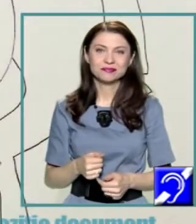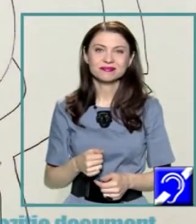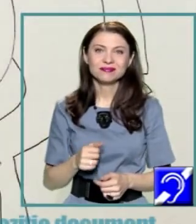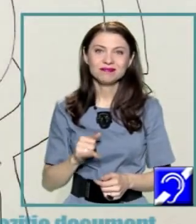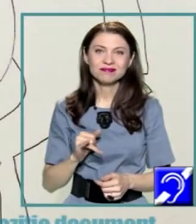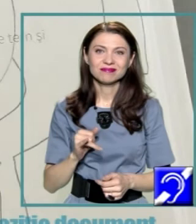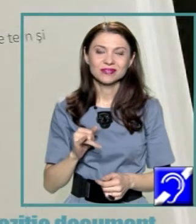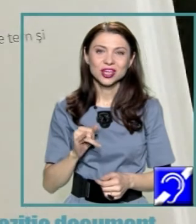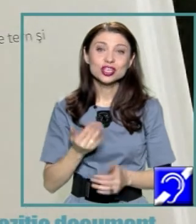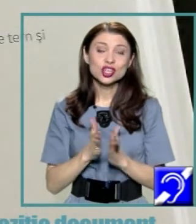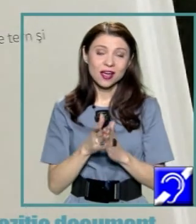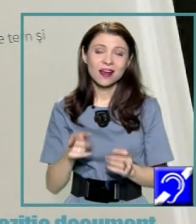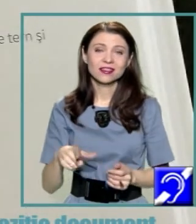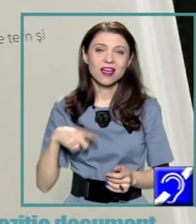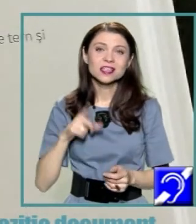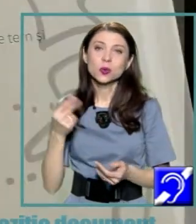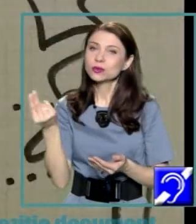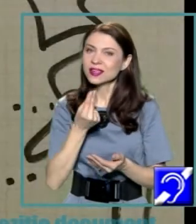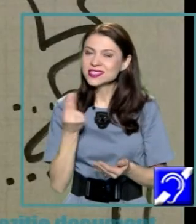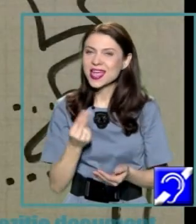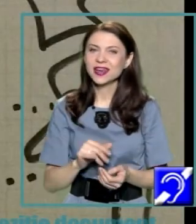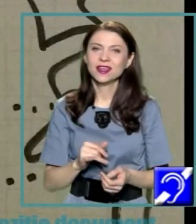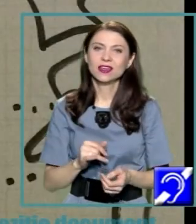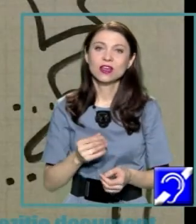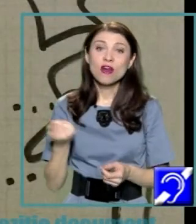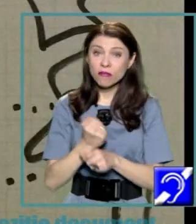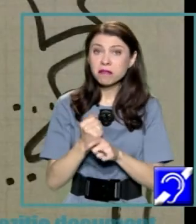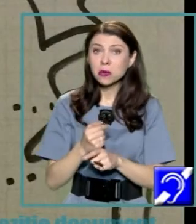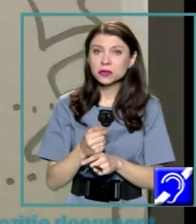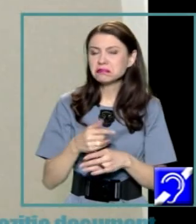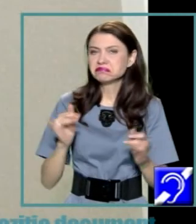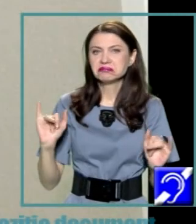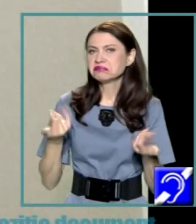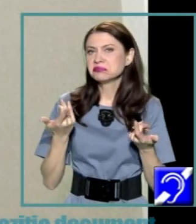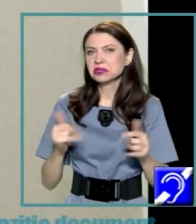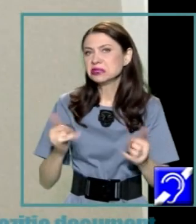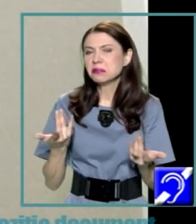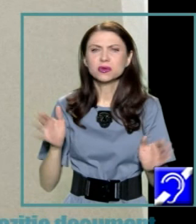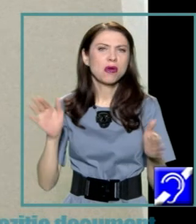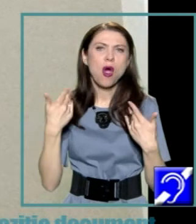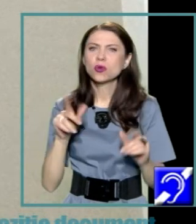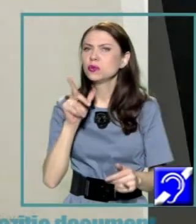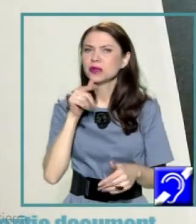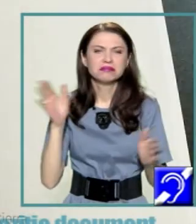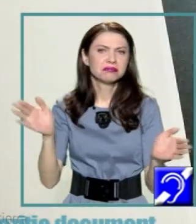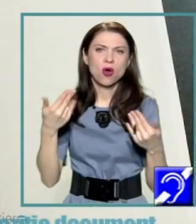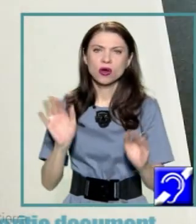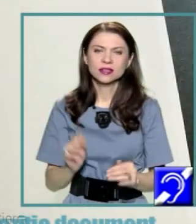Și cartea este cu desene, făcute tot așa, la întâmplare și oriunde și oricum.